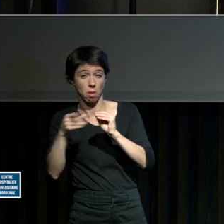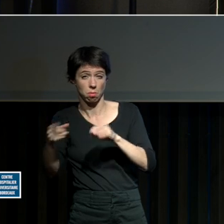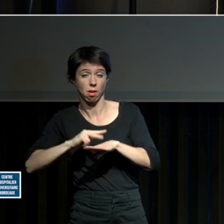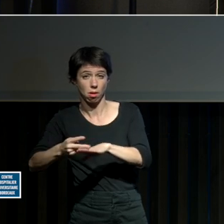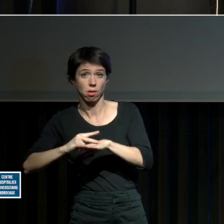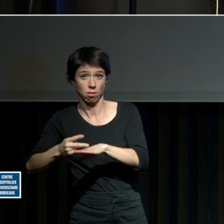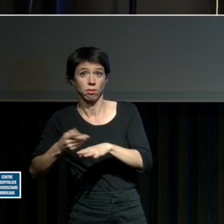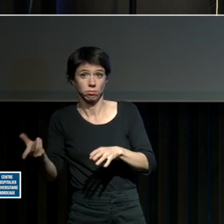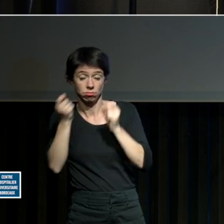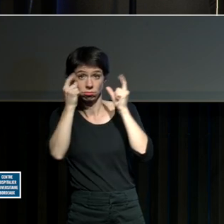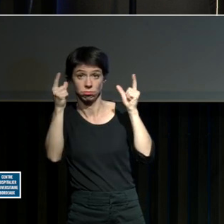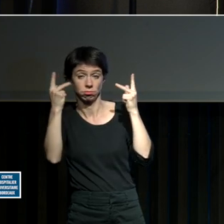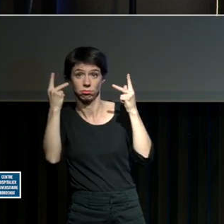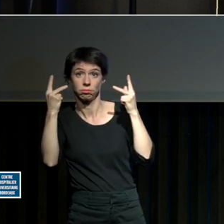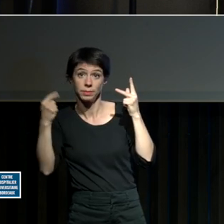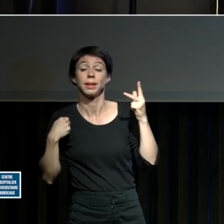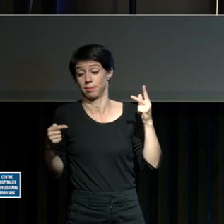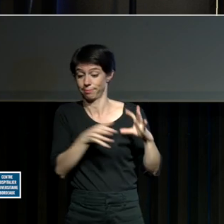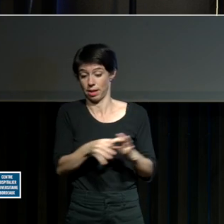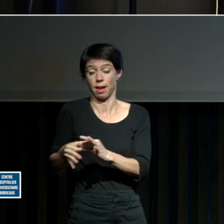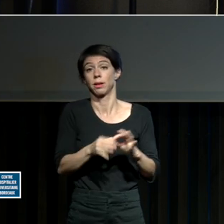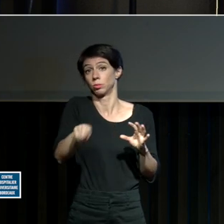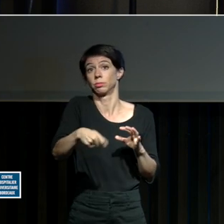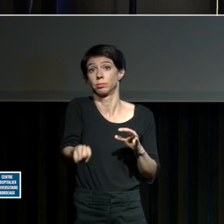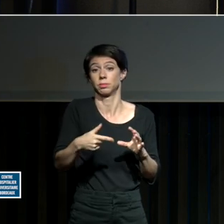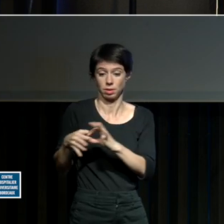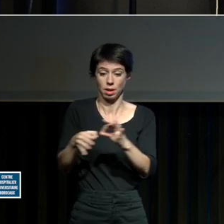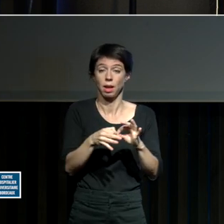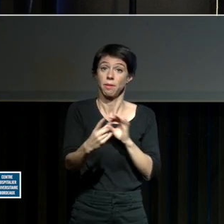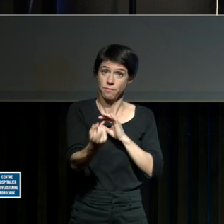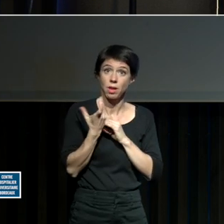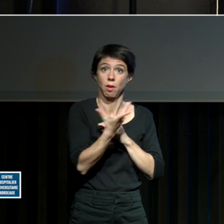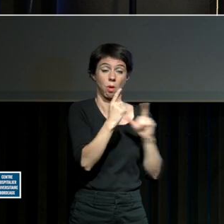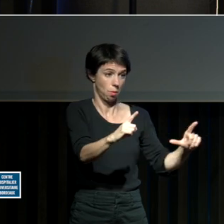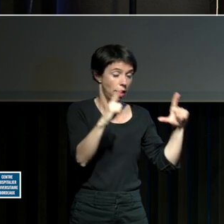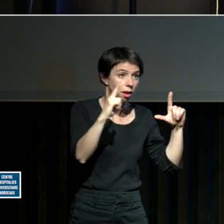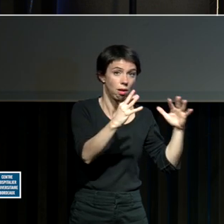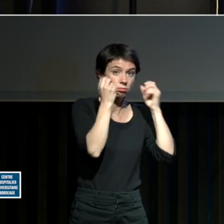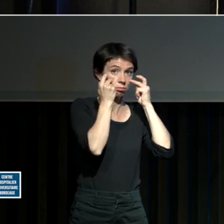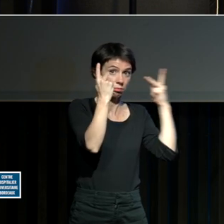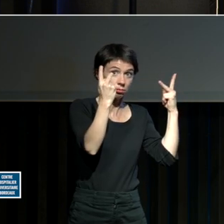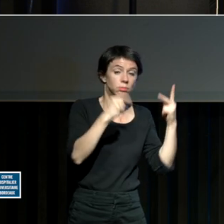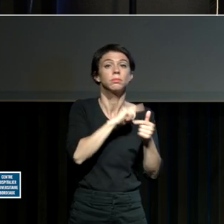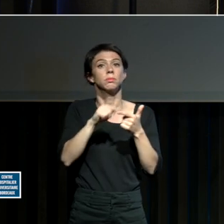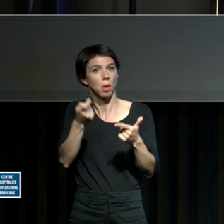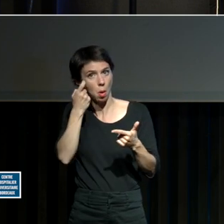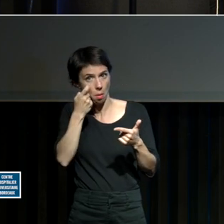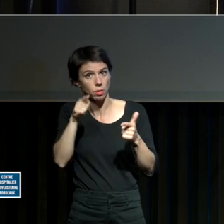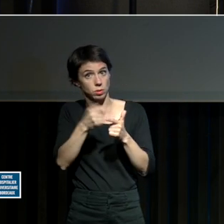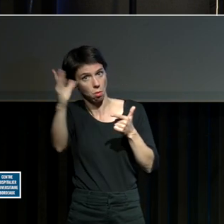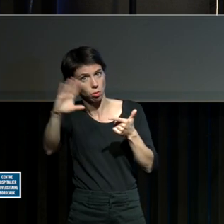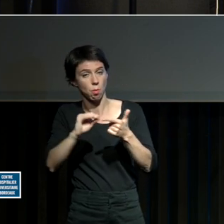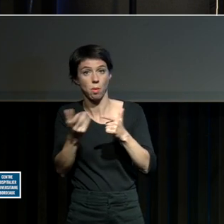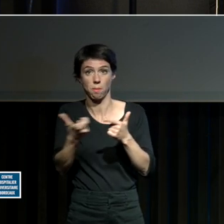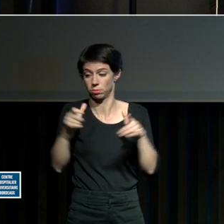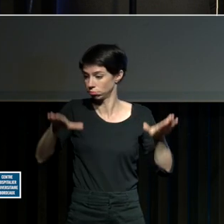à l'utilisation vespérale des écrans et des jeux, plus de sédentarité qui va s'associer à